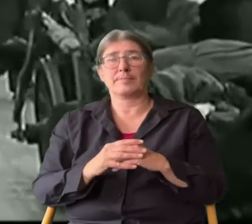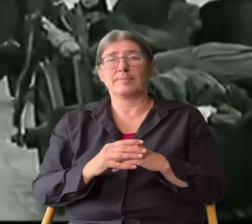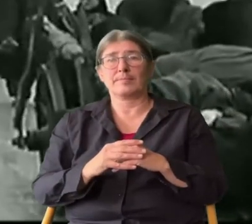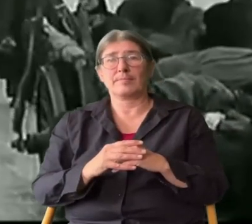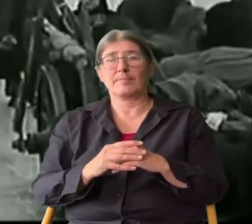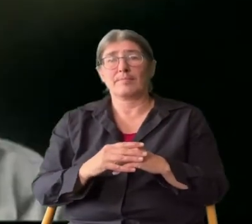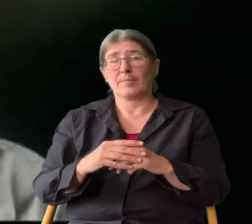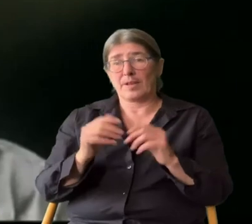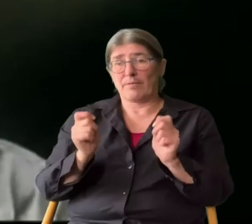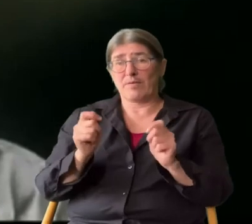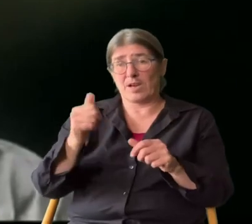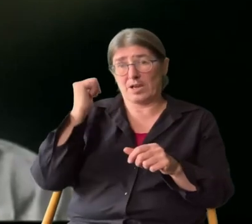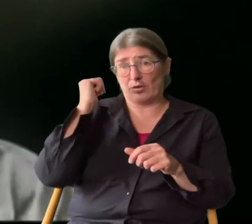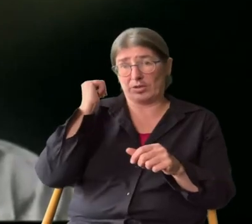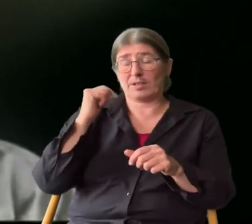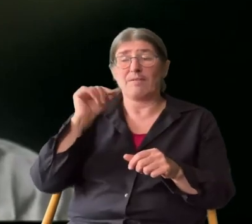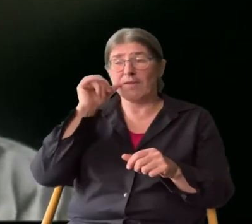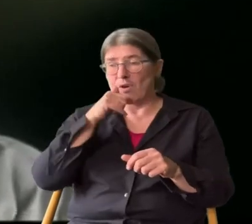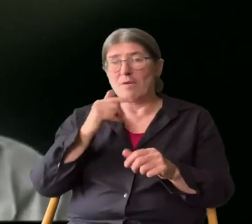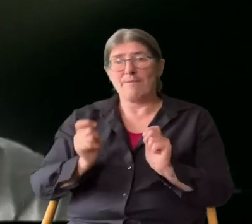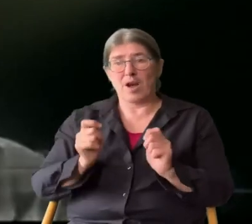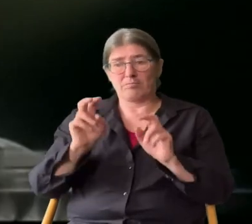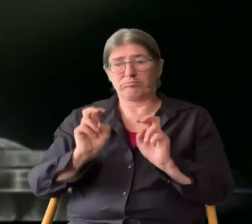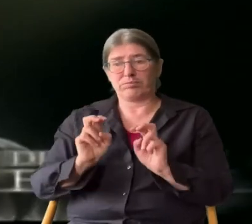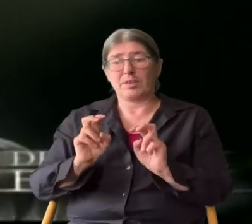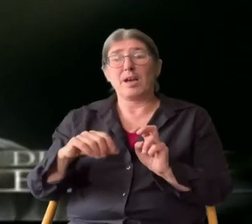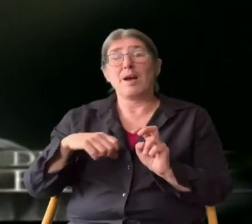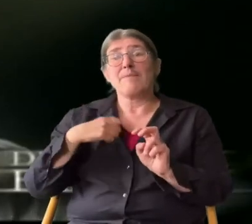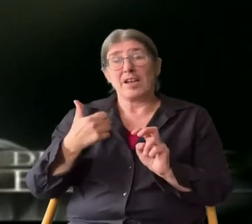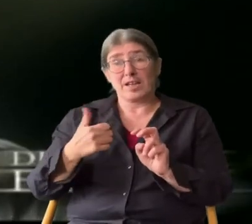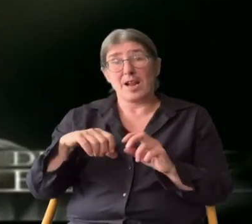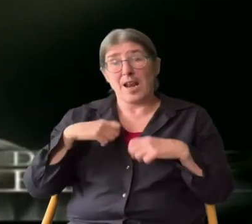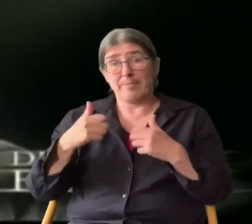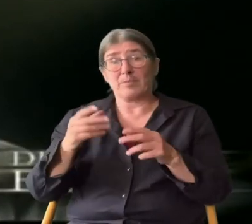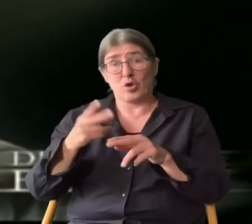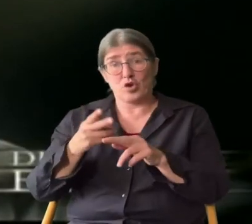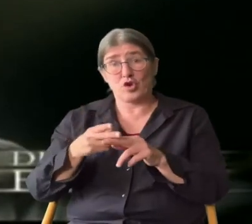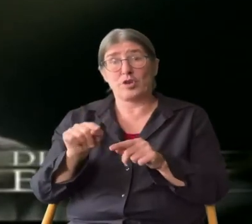Im Fuhrwerk hinter uns saß eine Frau im Wagen. Die Pferde lebten noch und die hatten